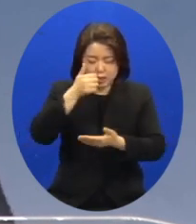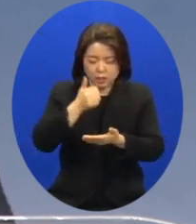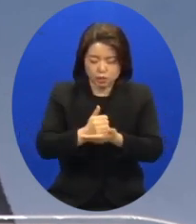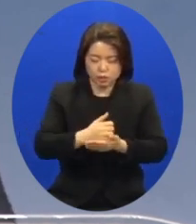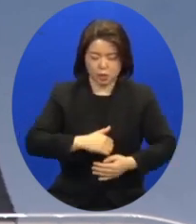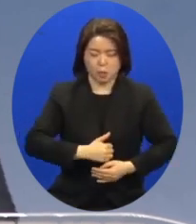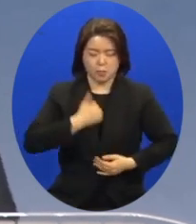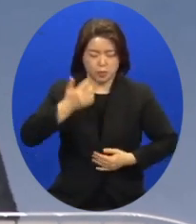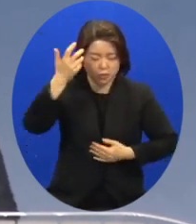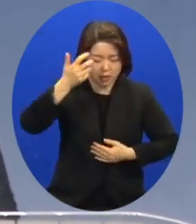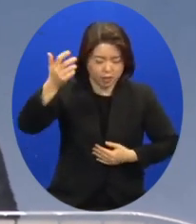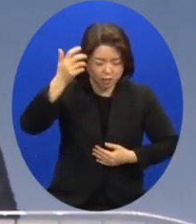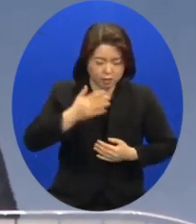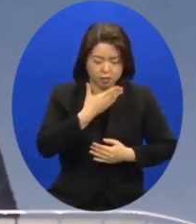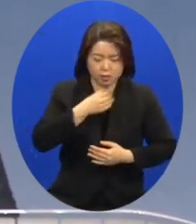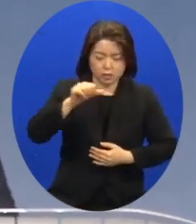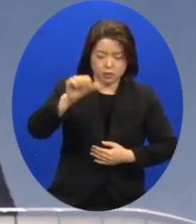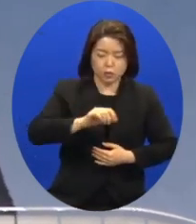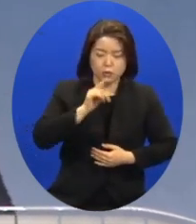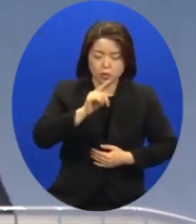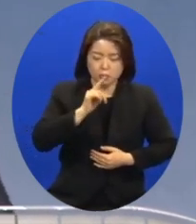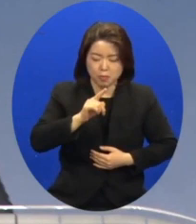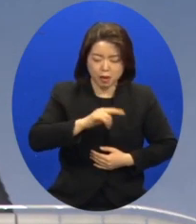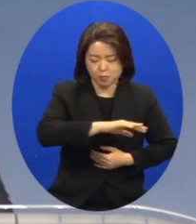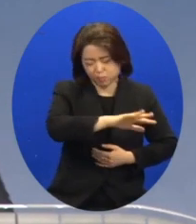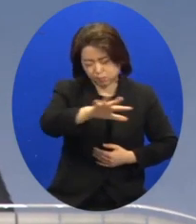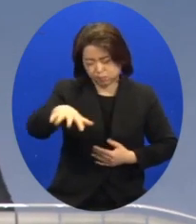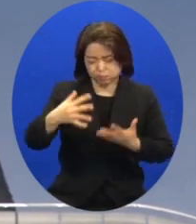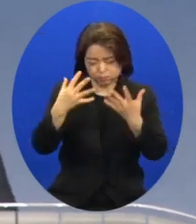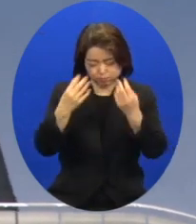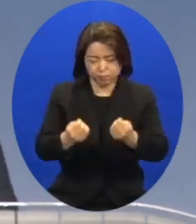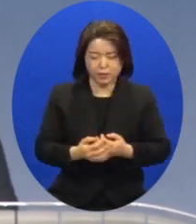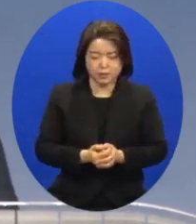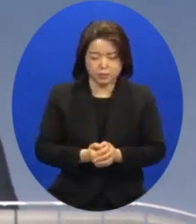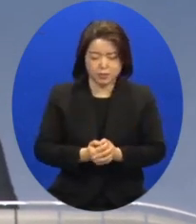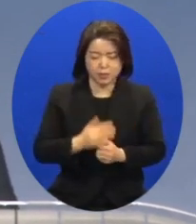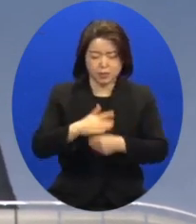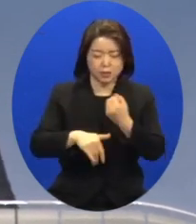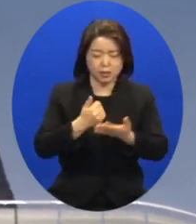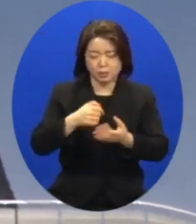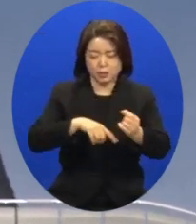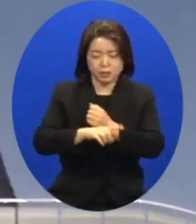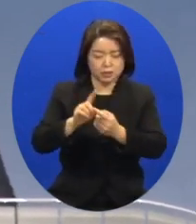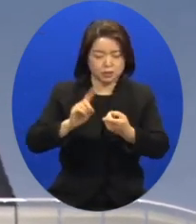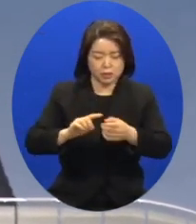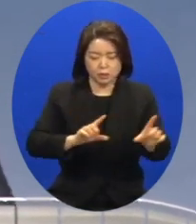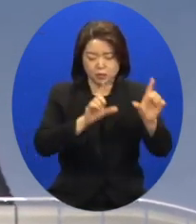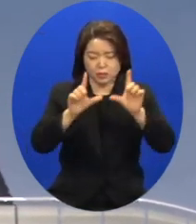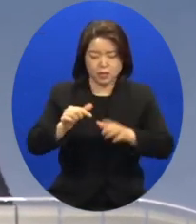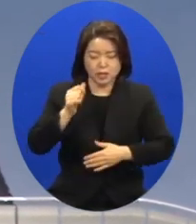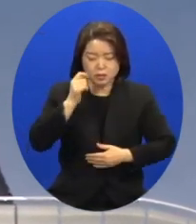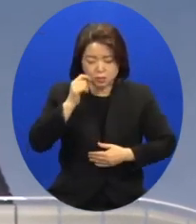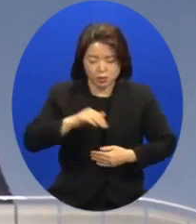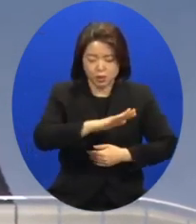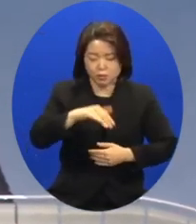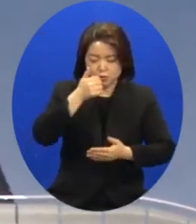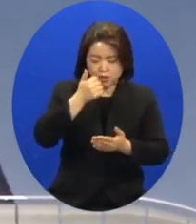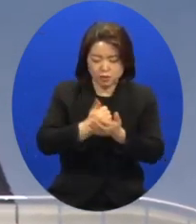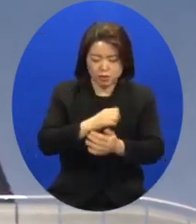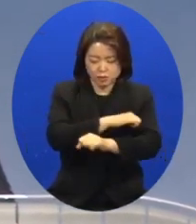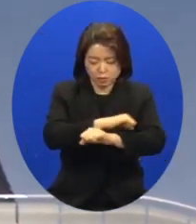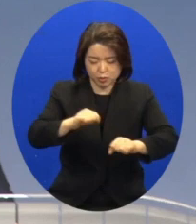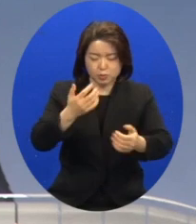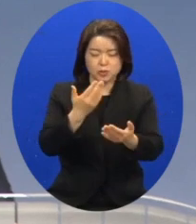영, 저주의 말도 횡행하고 있습니다. 하나님의 뜻대로 살지 못한 우리의 죄악을 용서해